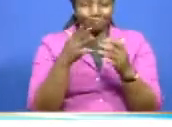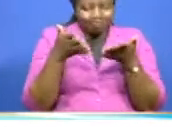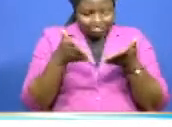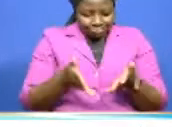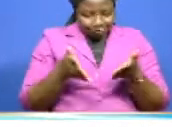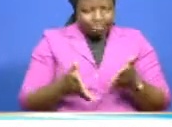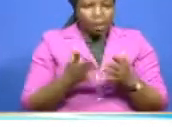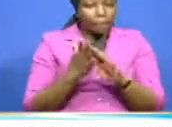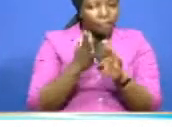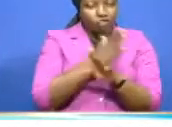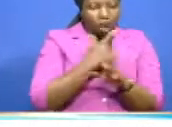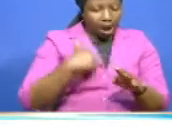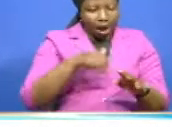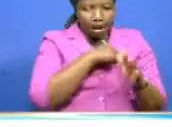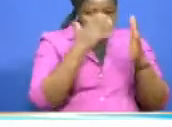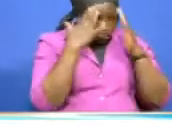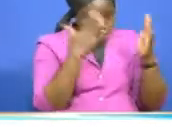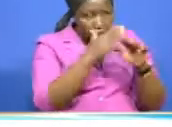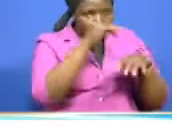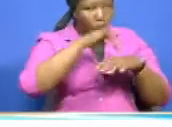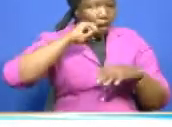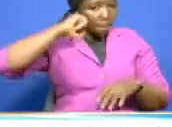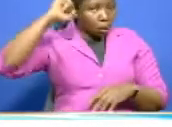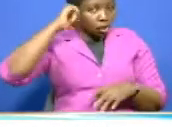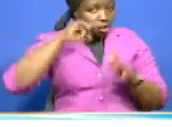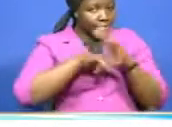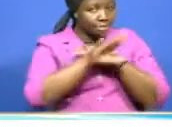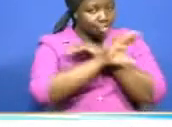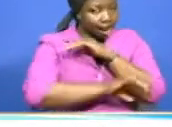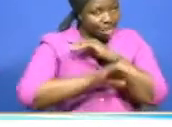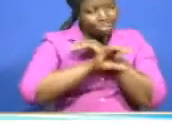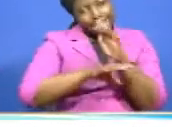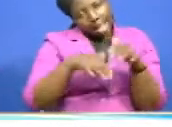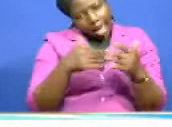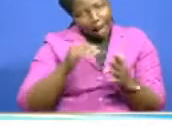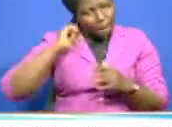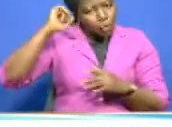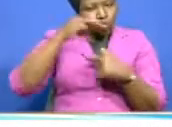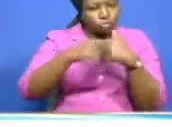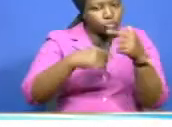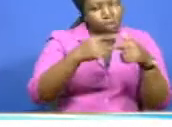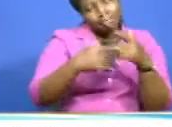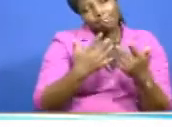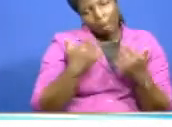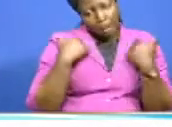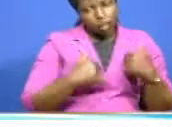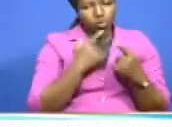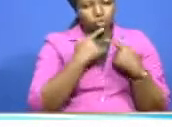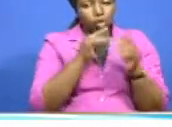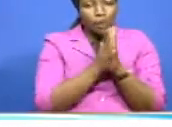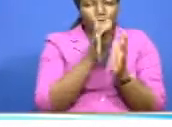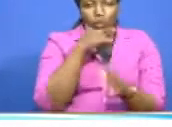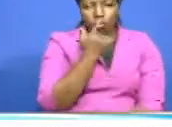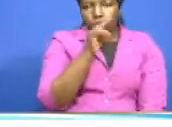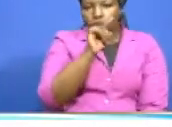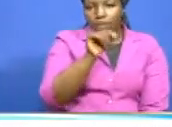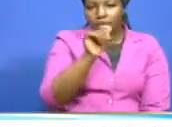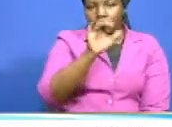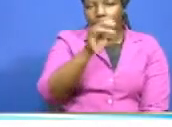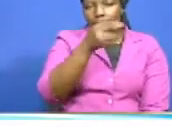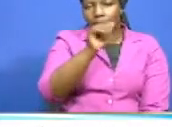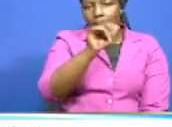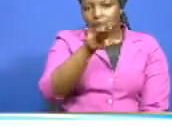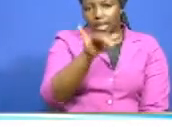tunaangazia swala la siasa humu nchini, mustakabali wa kisiasa. Nilikuwa nikizungumza naye Zachary Babere ambaye ni mchanganuzi